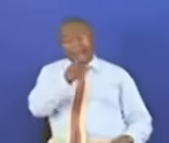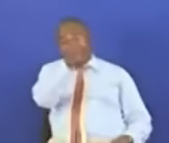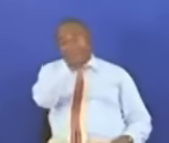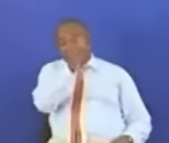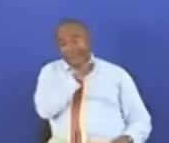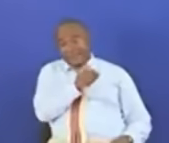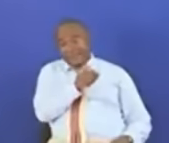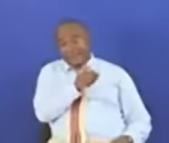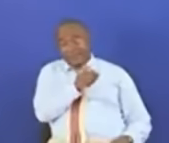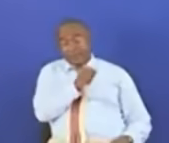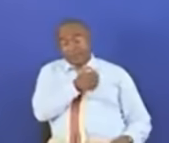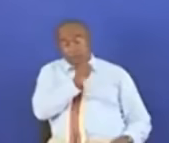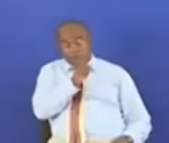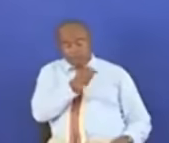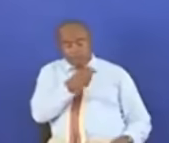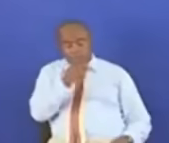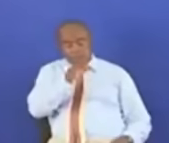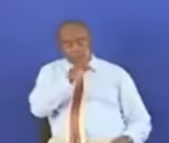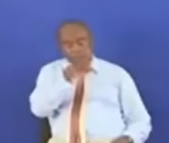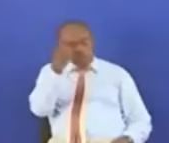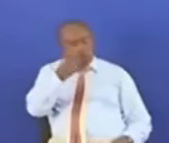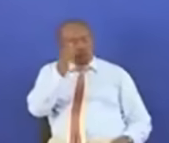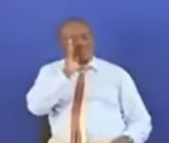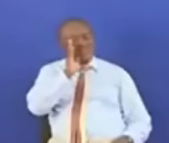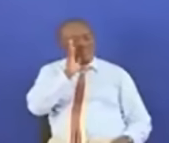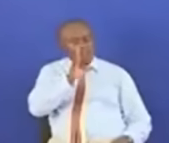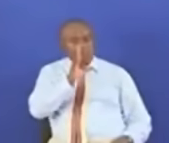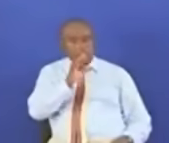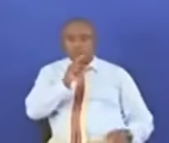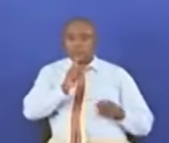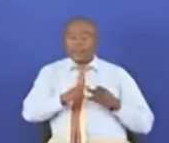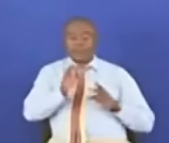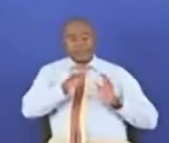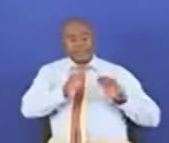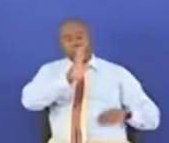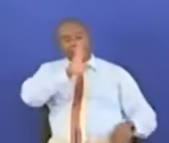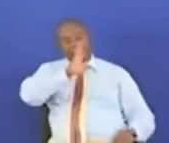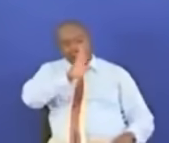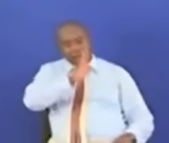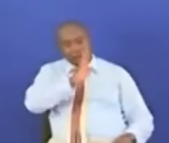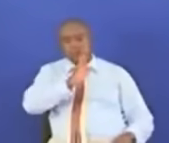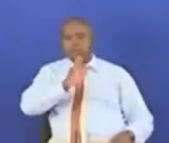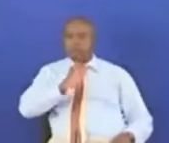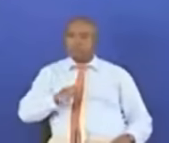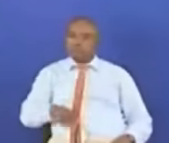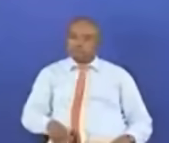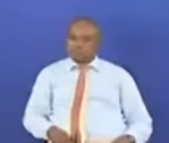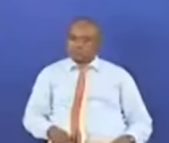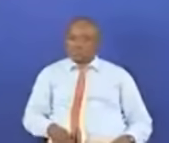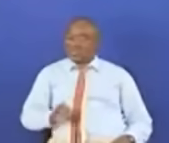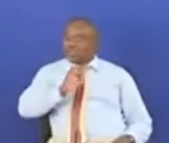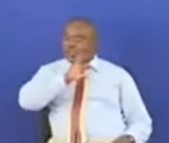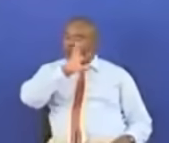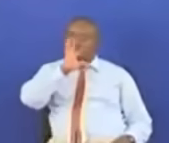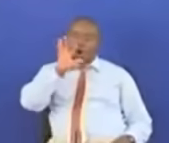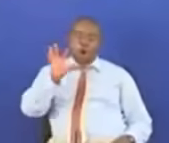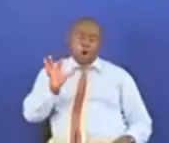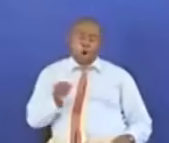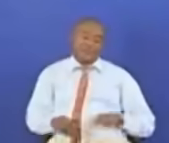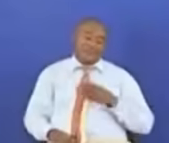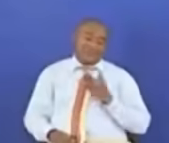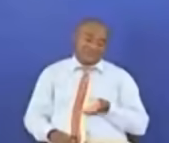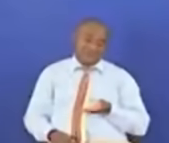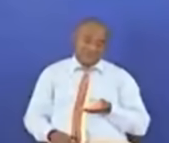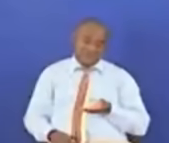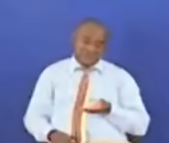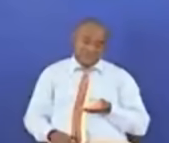lina haiba yake, lina sura yake, lina mila zake, lina desturi zake. Haya yote yaliyozungumzwa, na